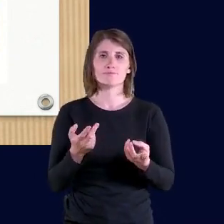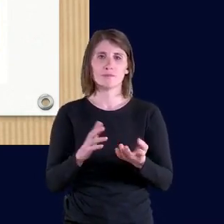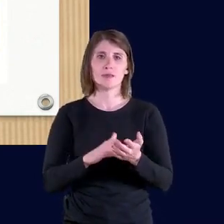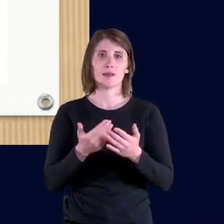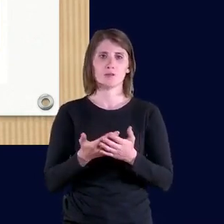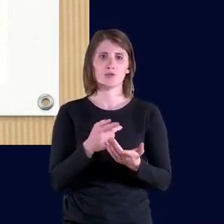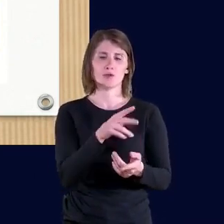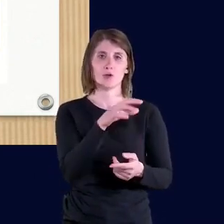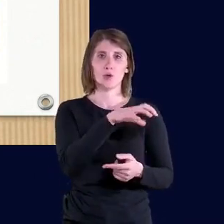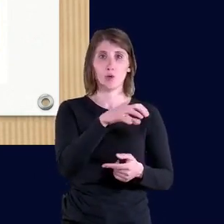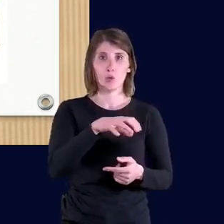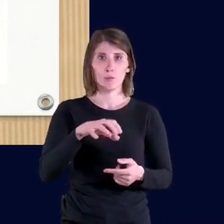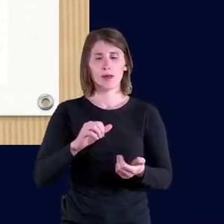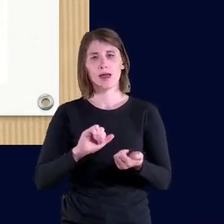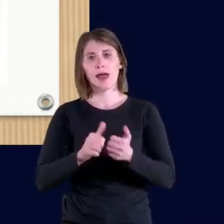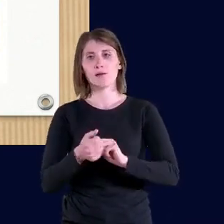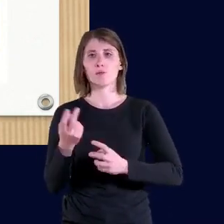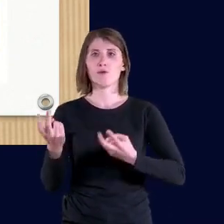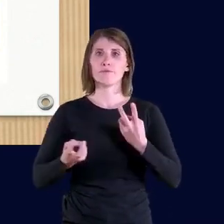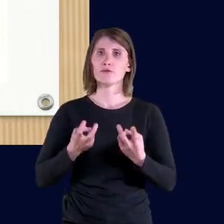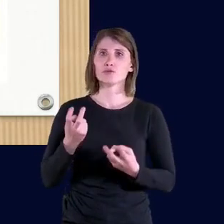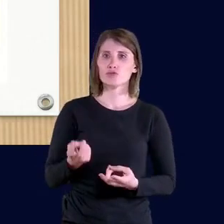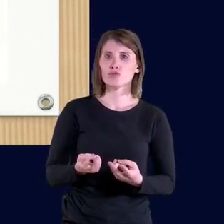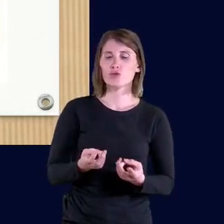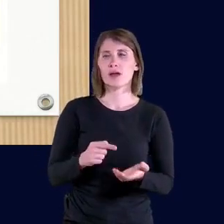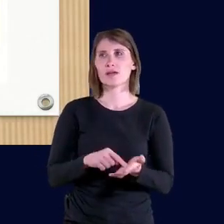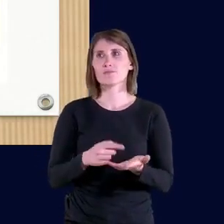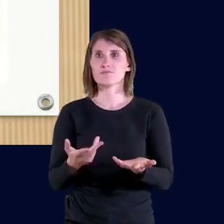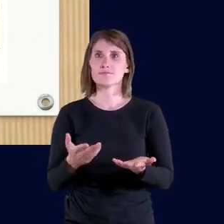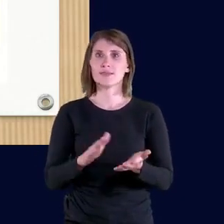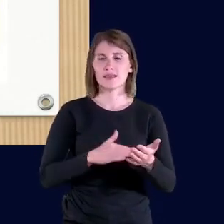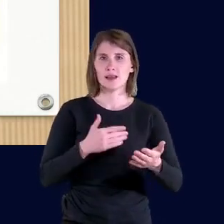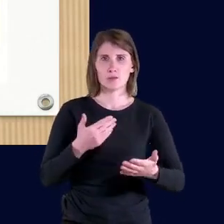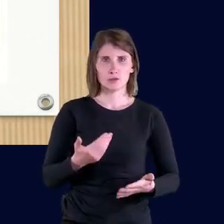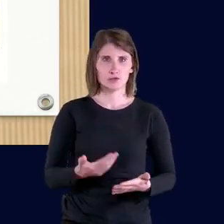wybrane kolekcję Czy możemy wyszukać sobie poprzez